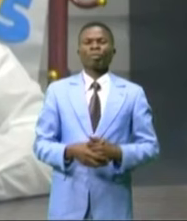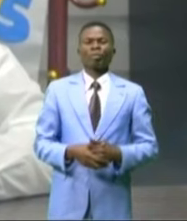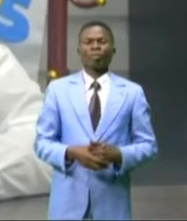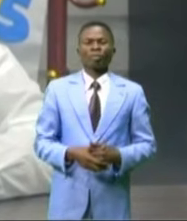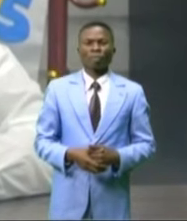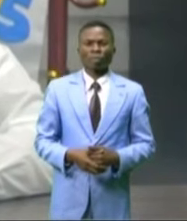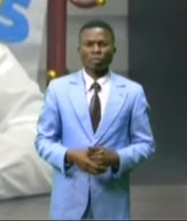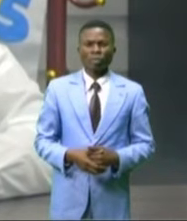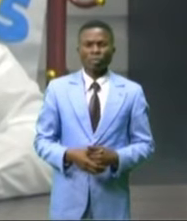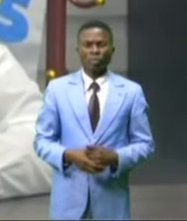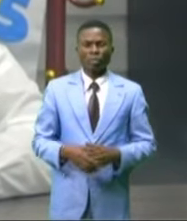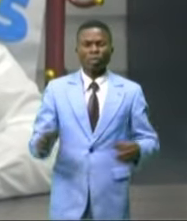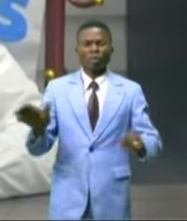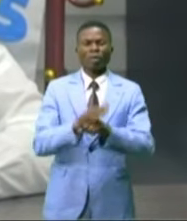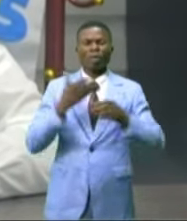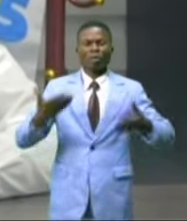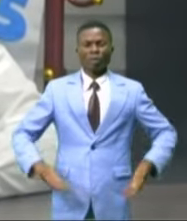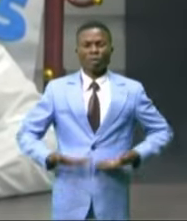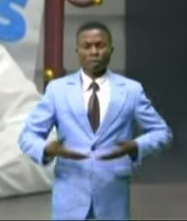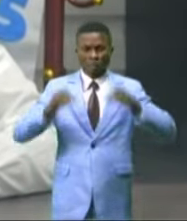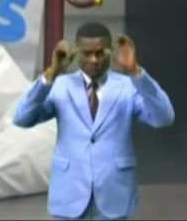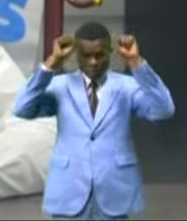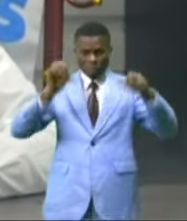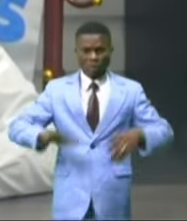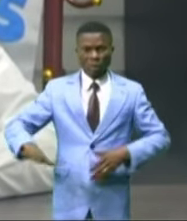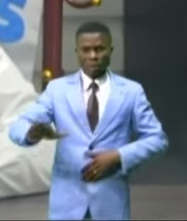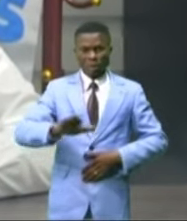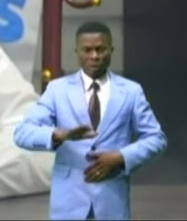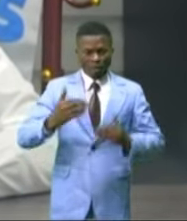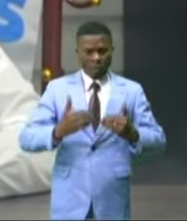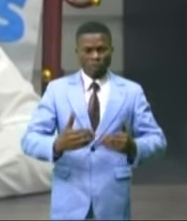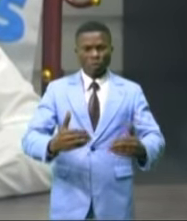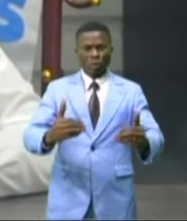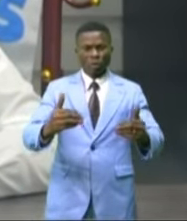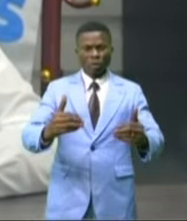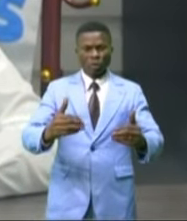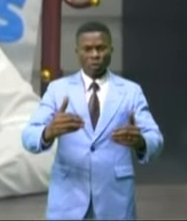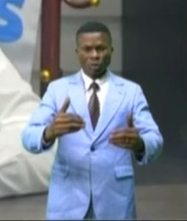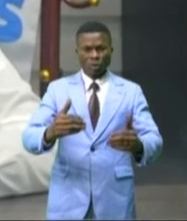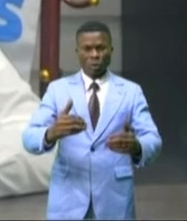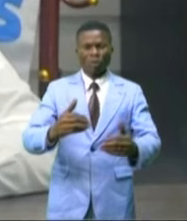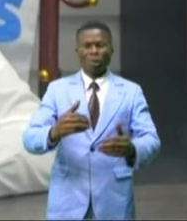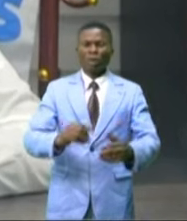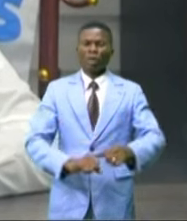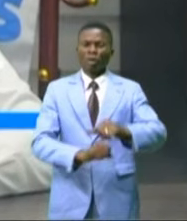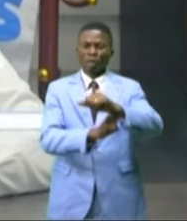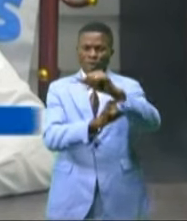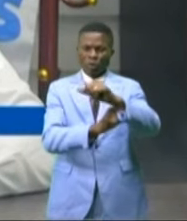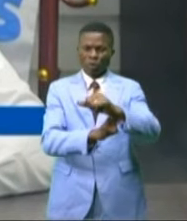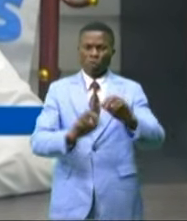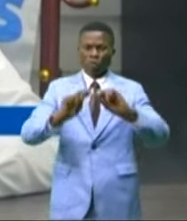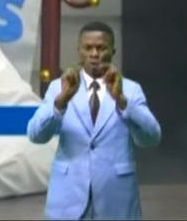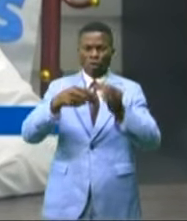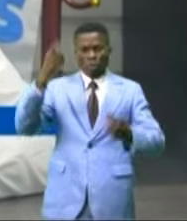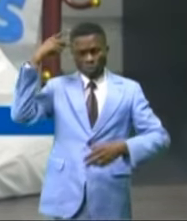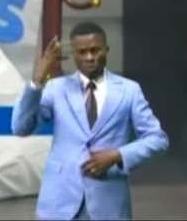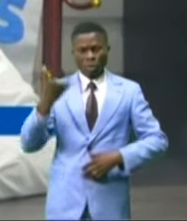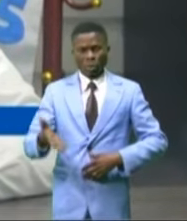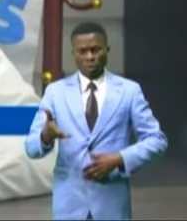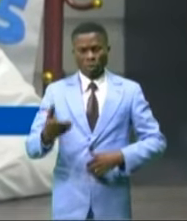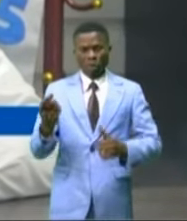tressaill déjà que le chef continue à fouiner dans le parti à faire confiance à son parti de PE et